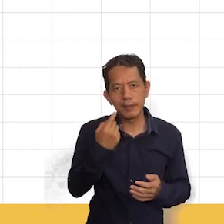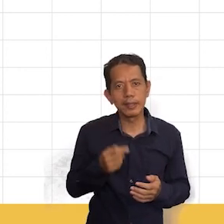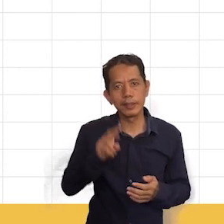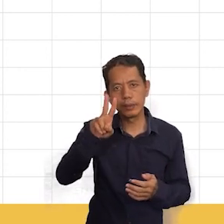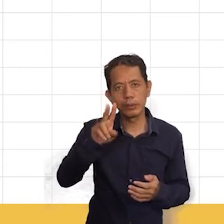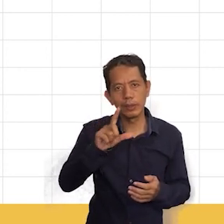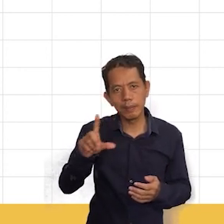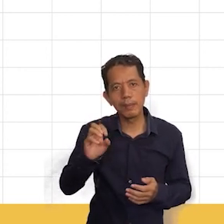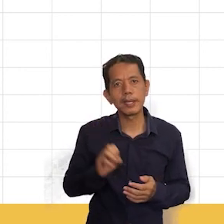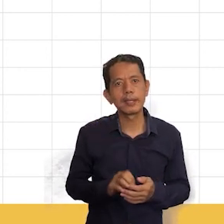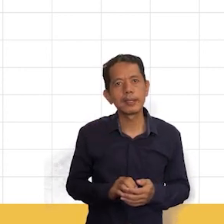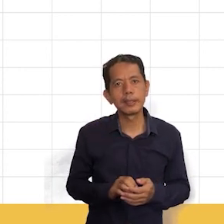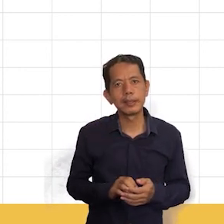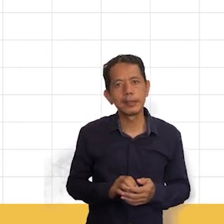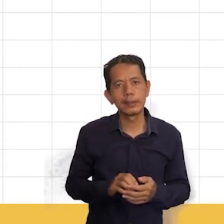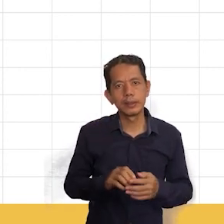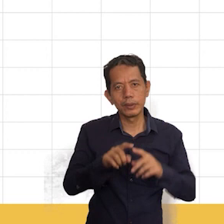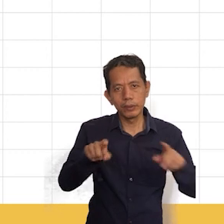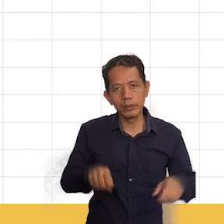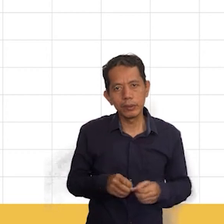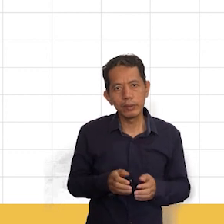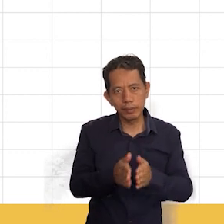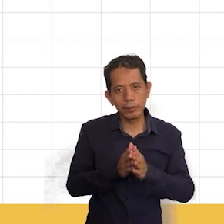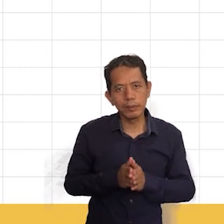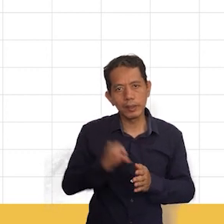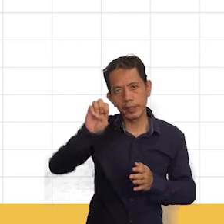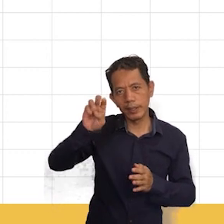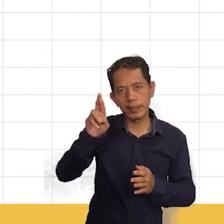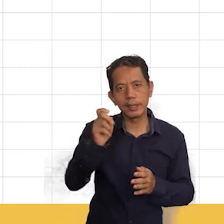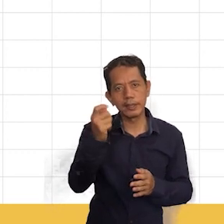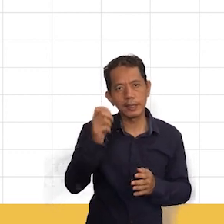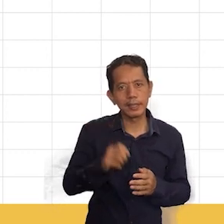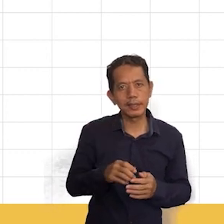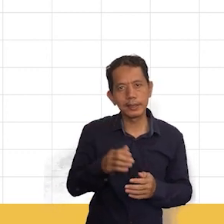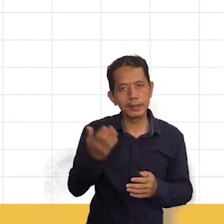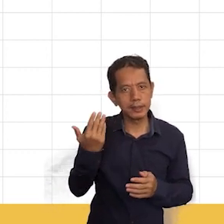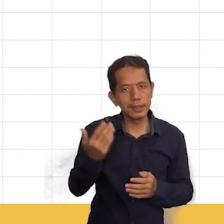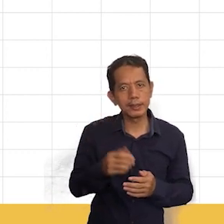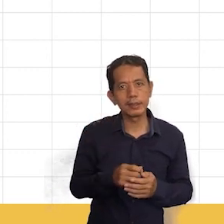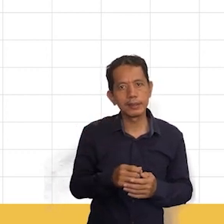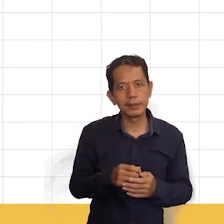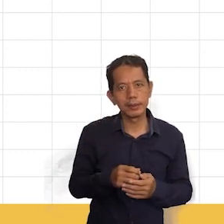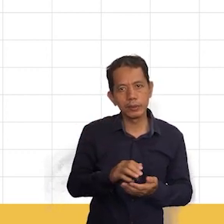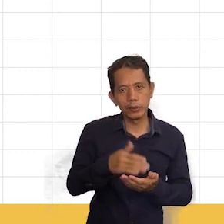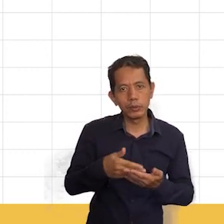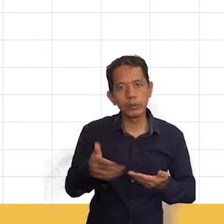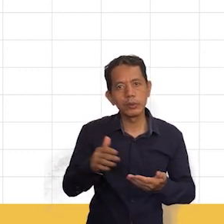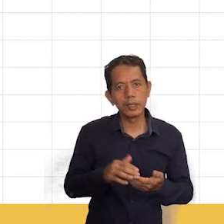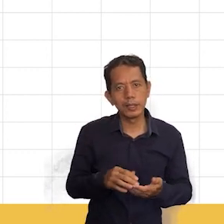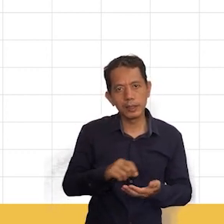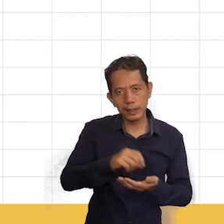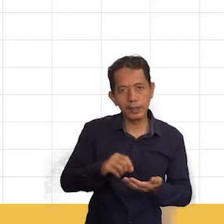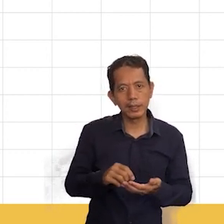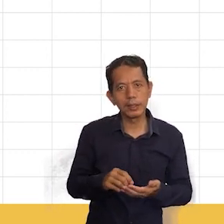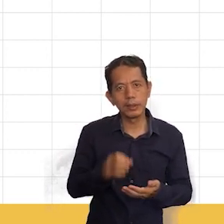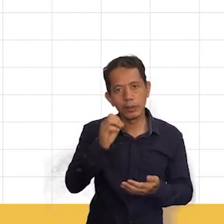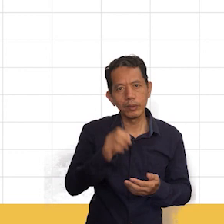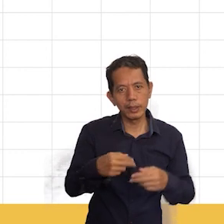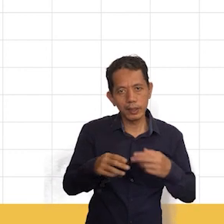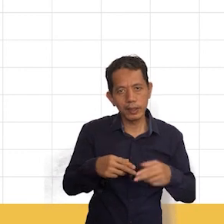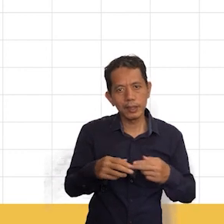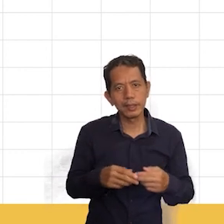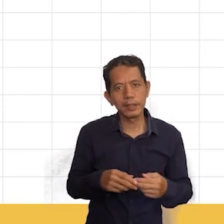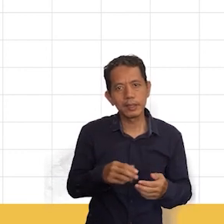lembar, surat permohonan era terang yang sebelumnya sudah ditandatangani oleh rekan-rekan